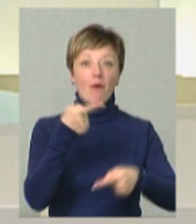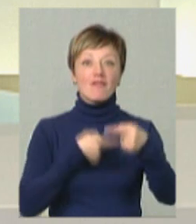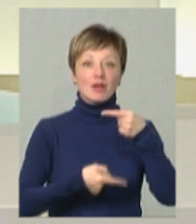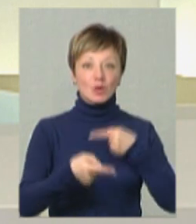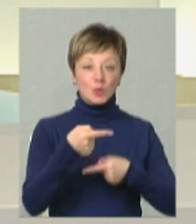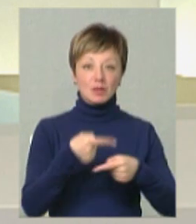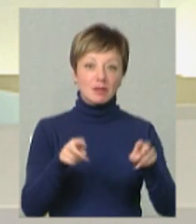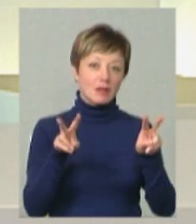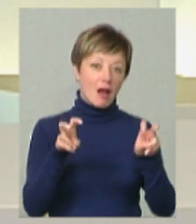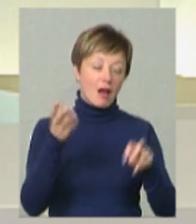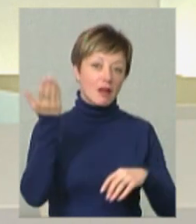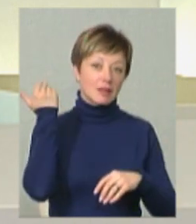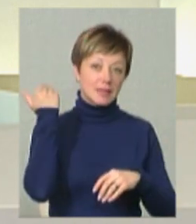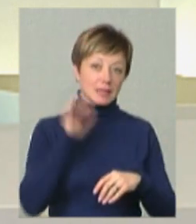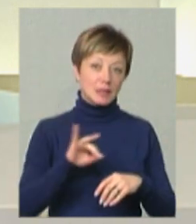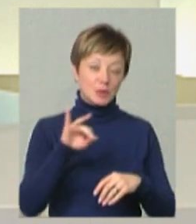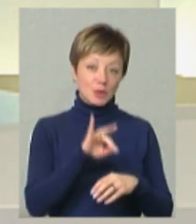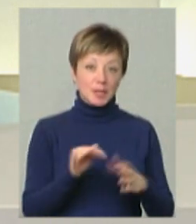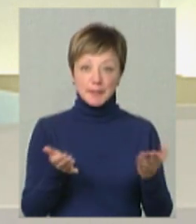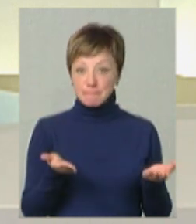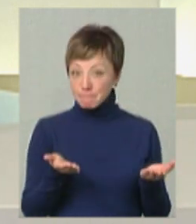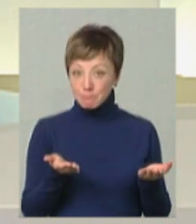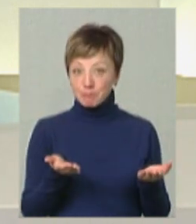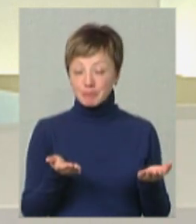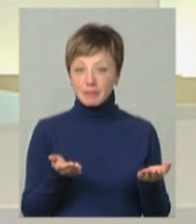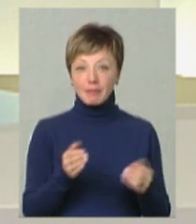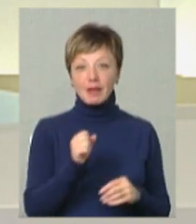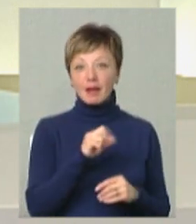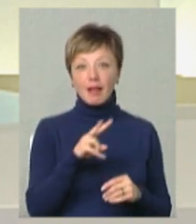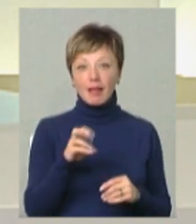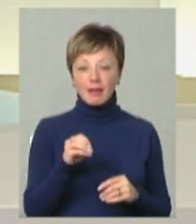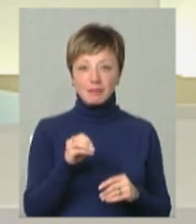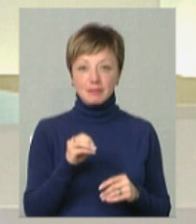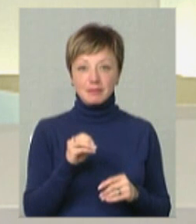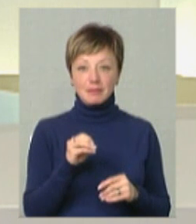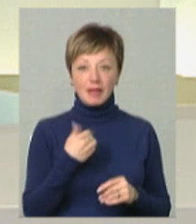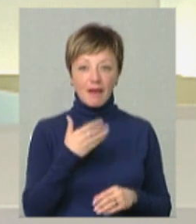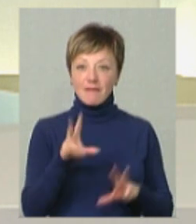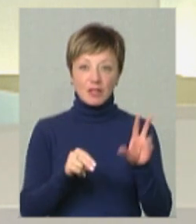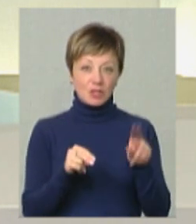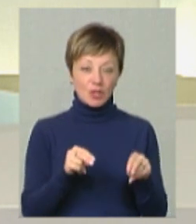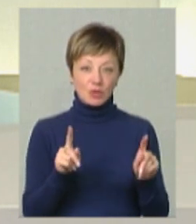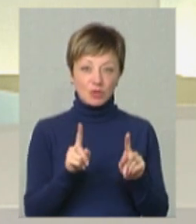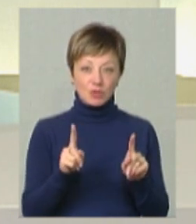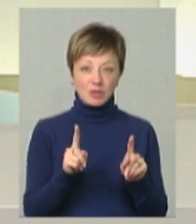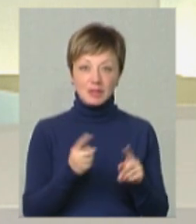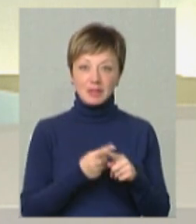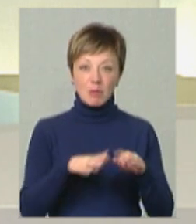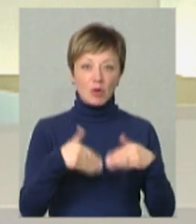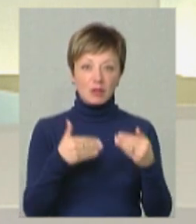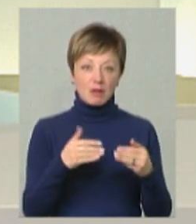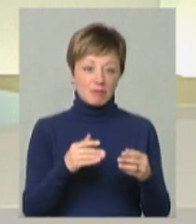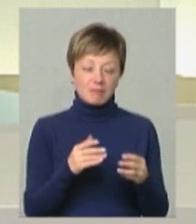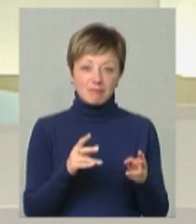до якоїсь попередньої історичної назви. Проте я вважаю, що дана пропозиція зараз